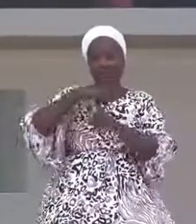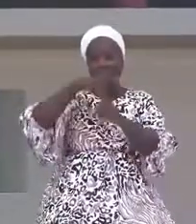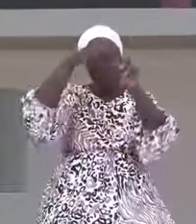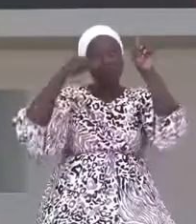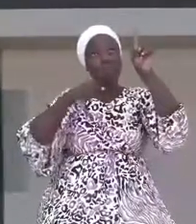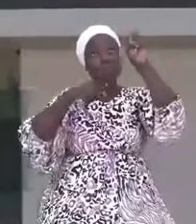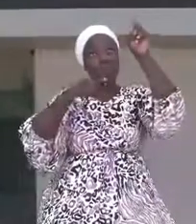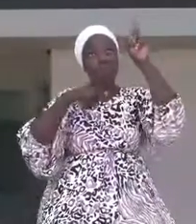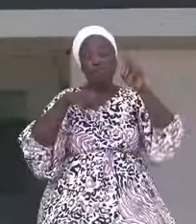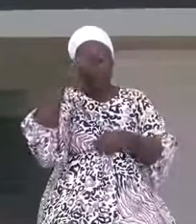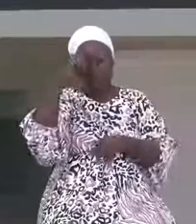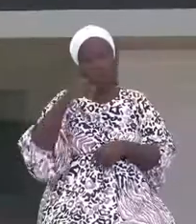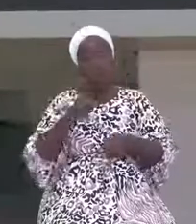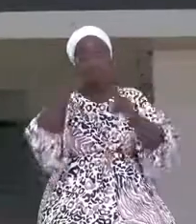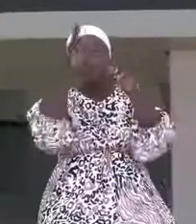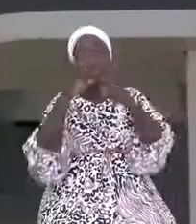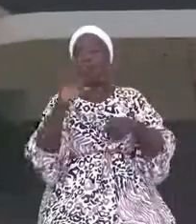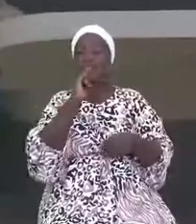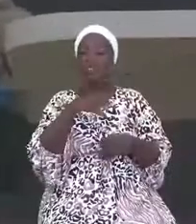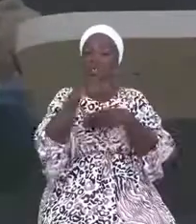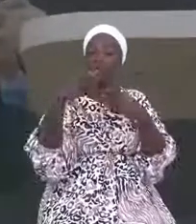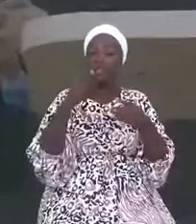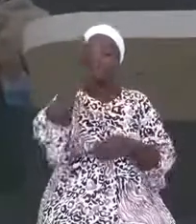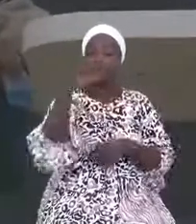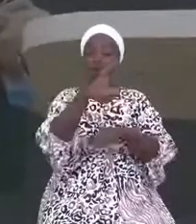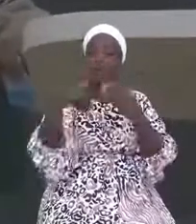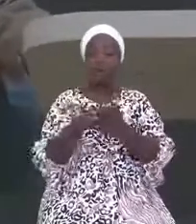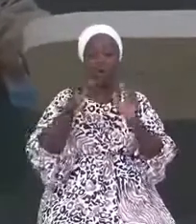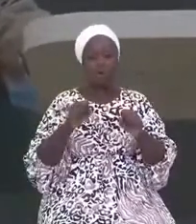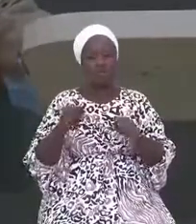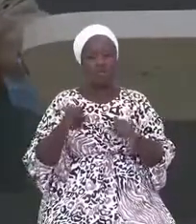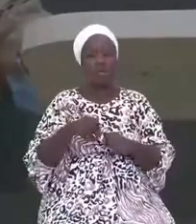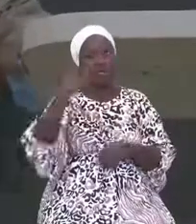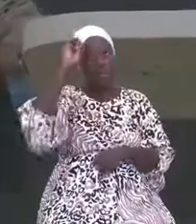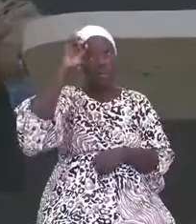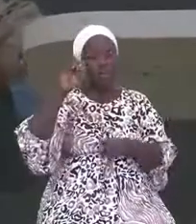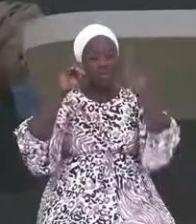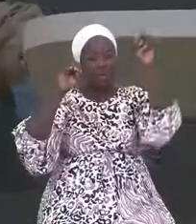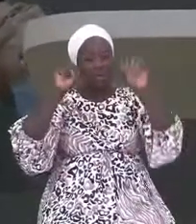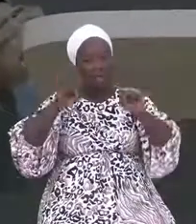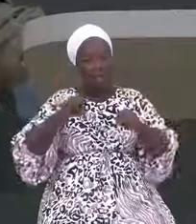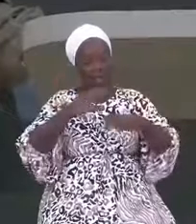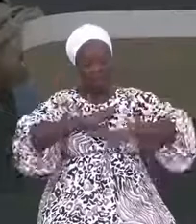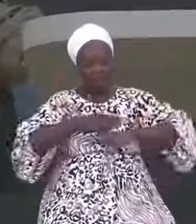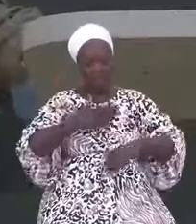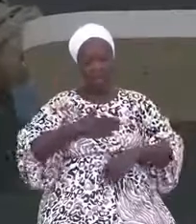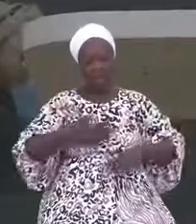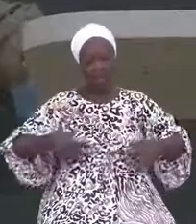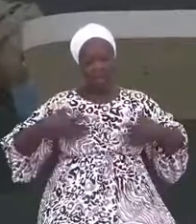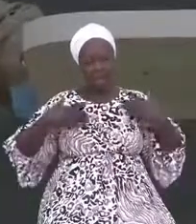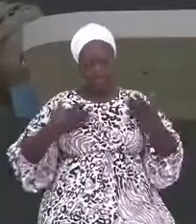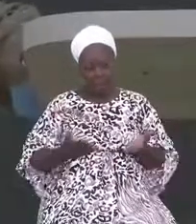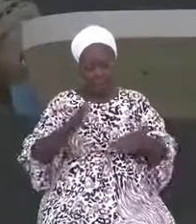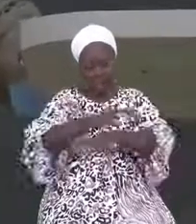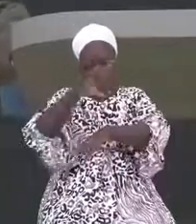le Dieu de toute possibilité. Il peut satisfaire ma vie ici sur terre et m'amener